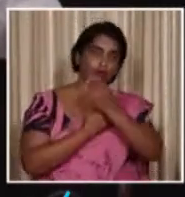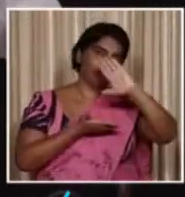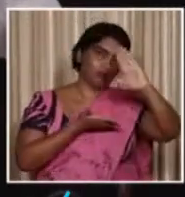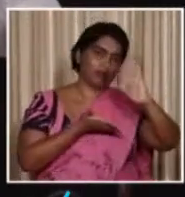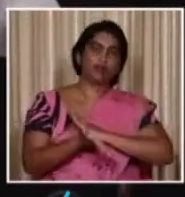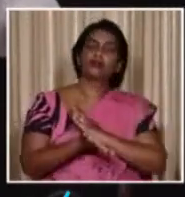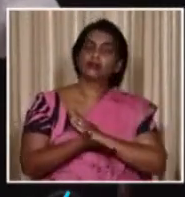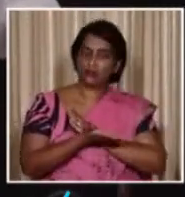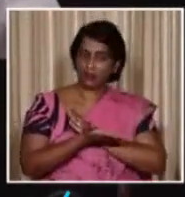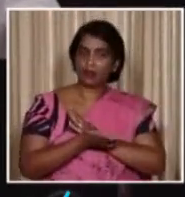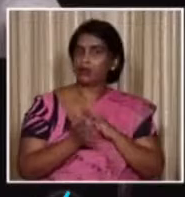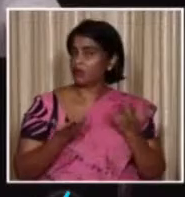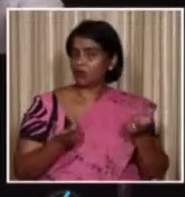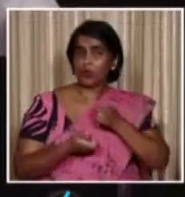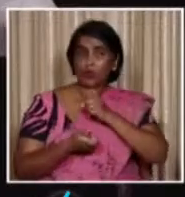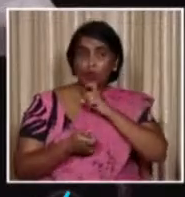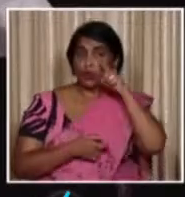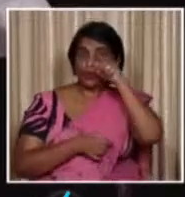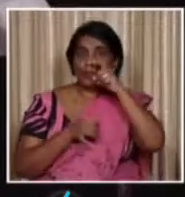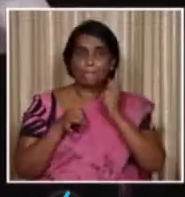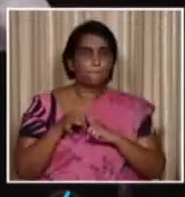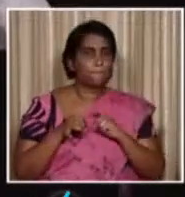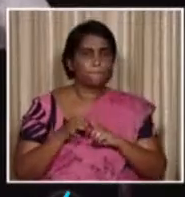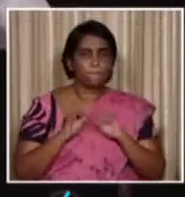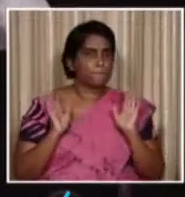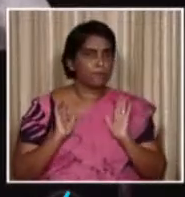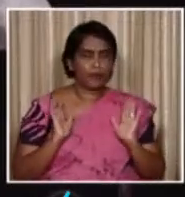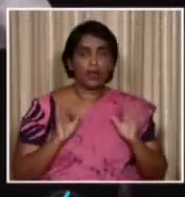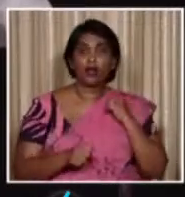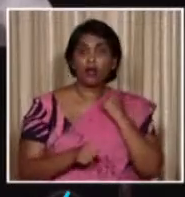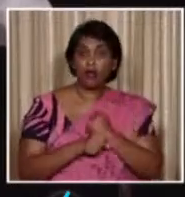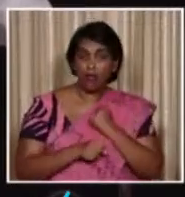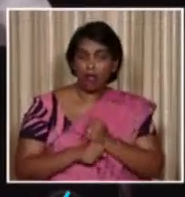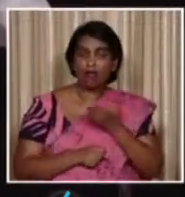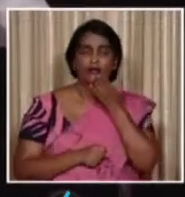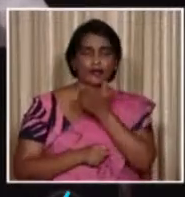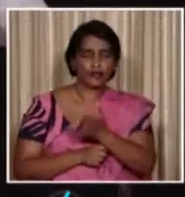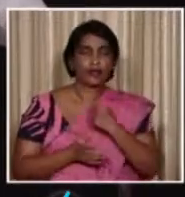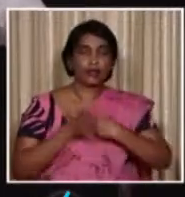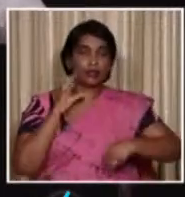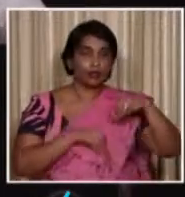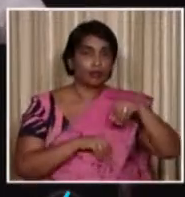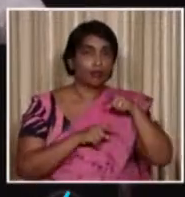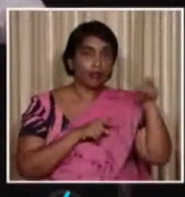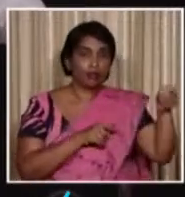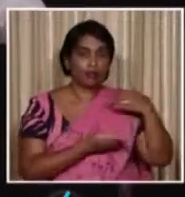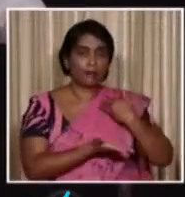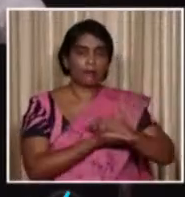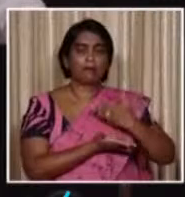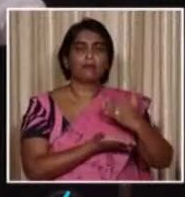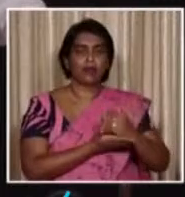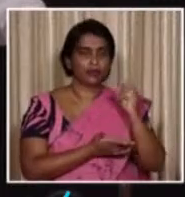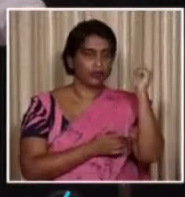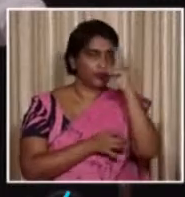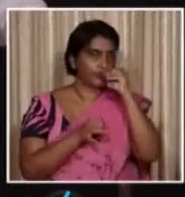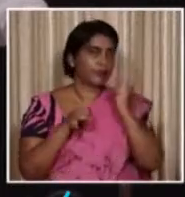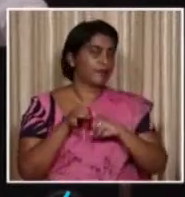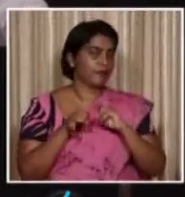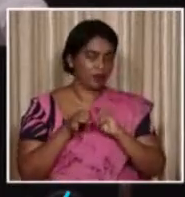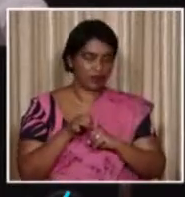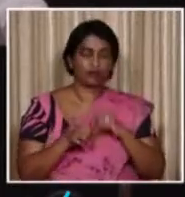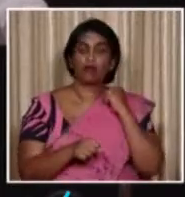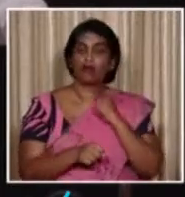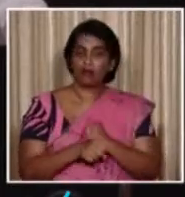පතන්න එහෙම නැත්නම් මේ අධිකරණයේ ප්‍රශ්නයක් නෙවෙයි මේක ආණ්ඩු විසින් මැතිවරණ කොමිසමට ඇති කරන ලද බාධාව ඒක තමයි පළවෙනි ප්‍රශ්නේ ඒ නිසා